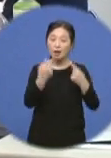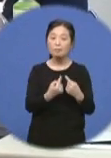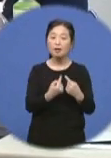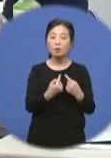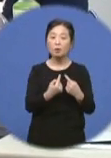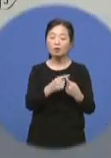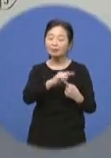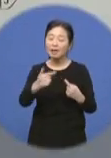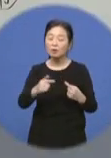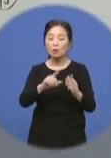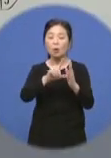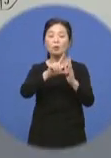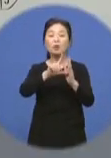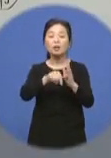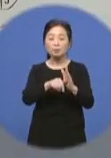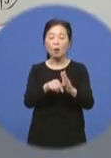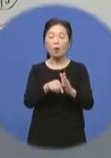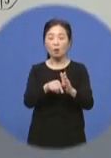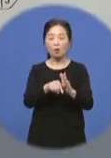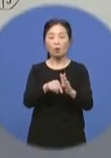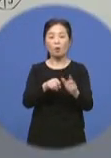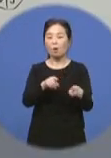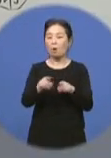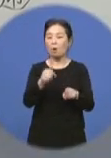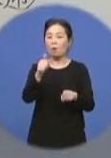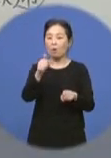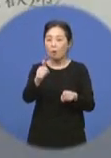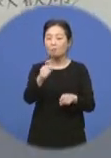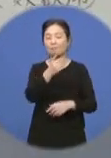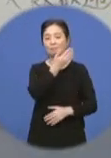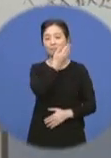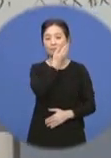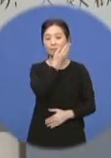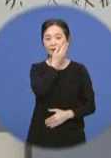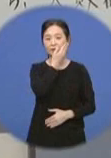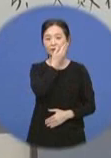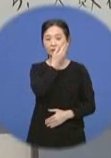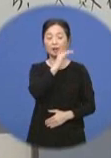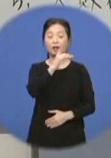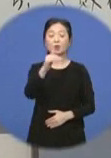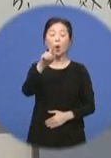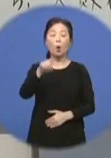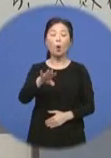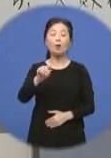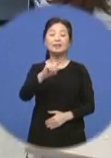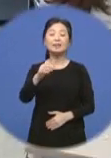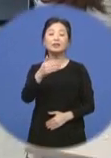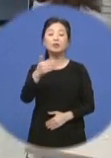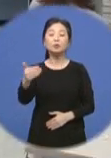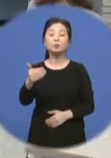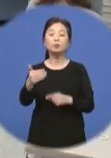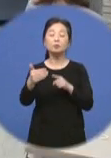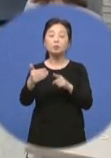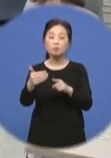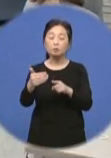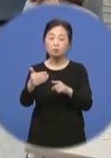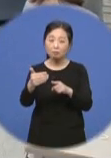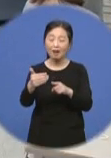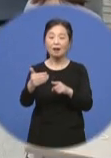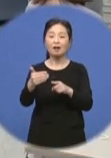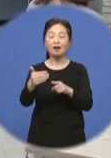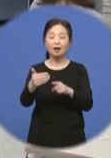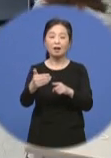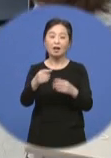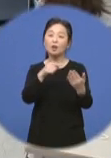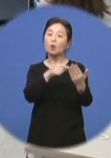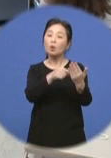します。ここでのコーチングとは、相手の中にある答え、可能性を引き出すためのコミュニケーション